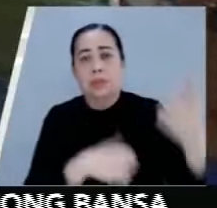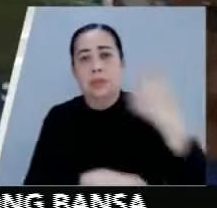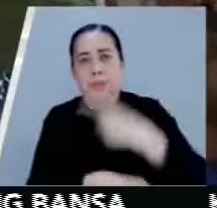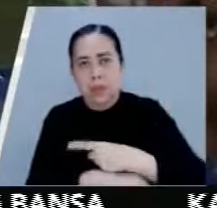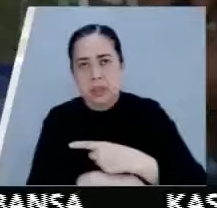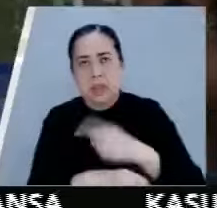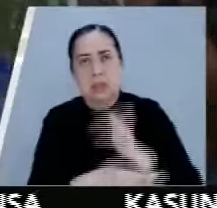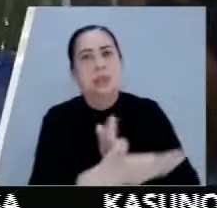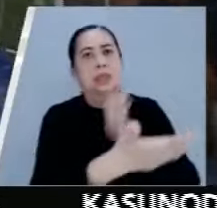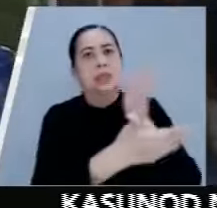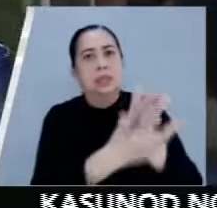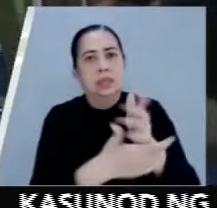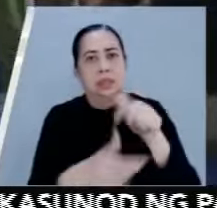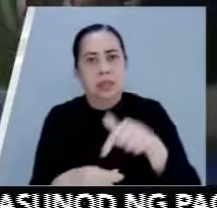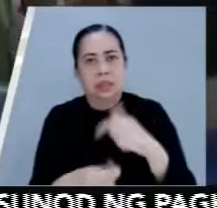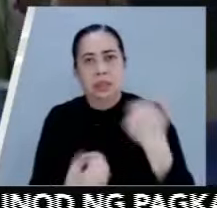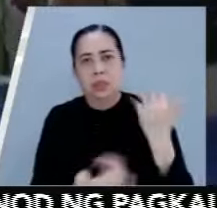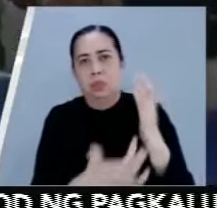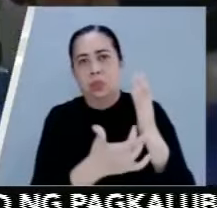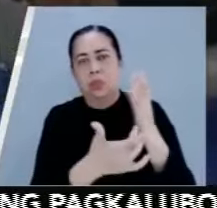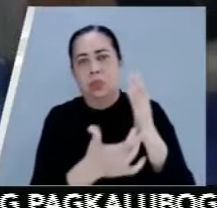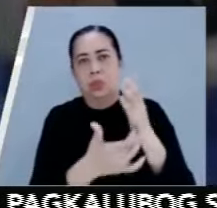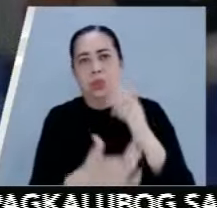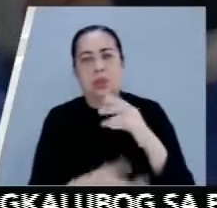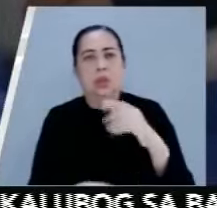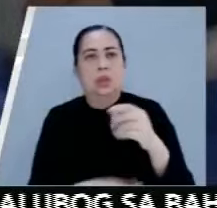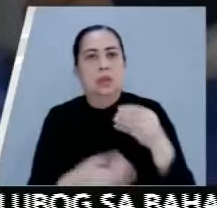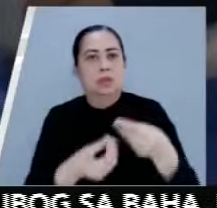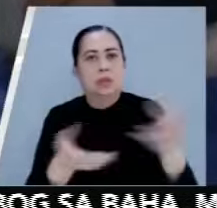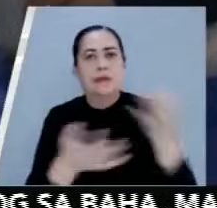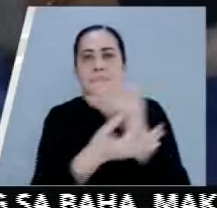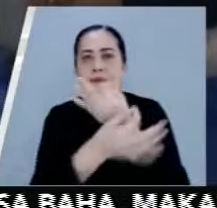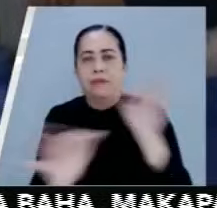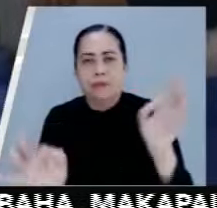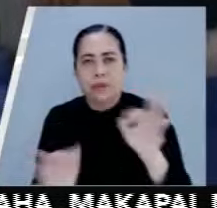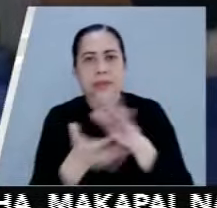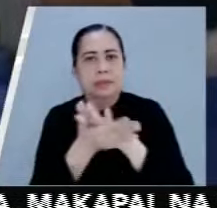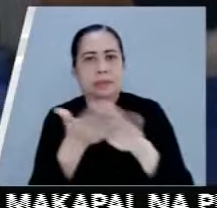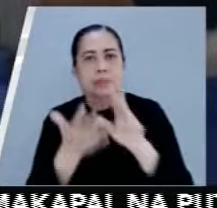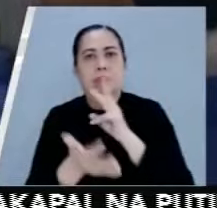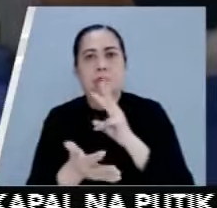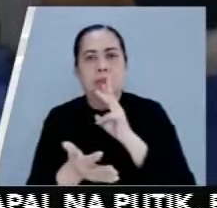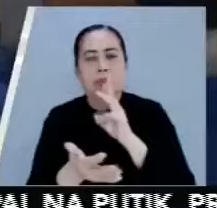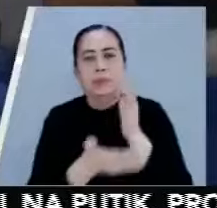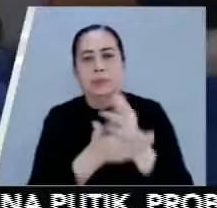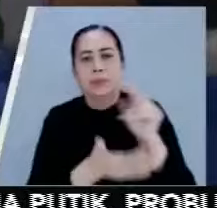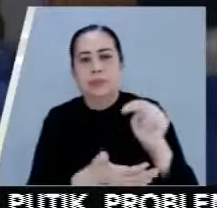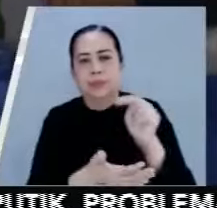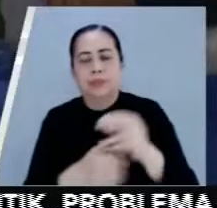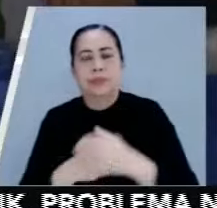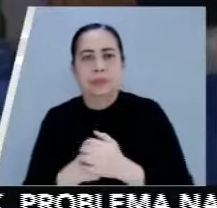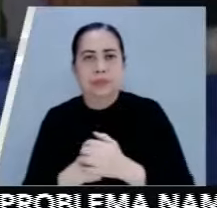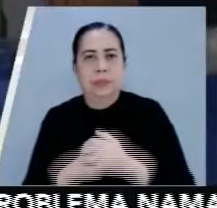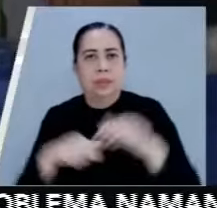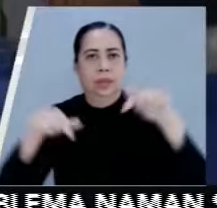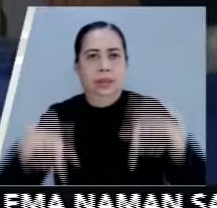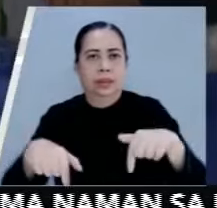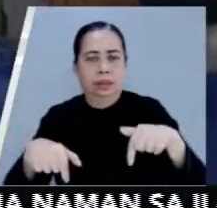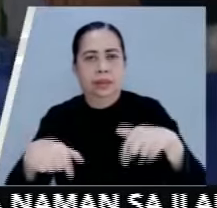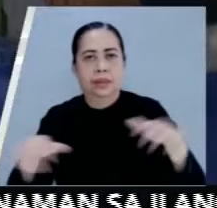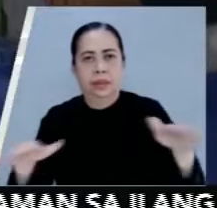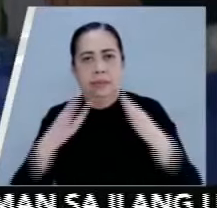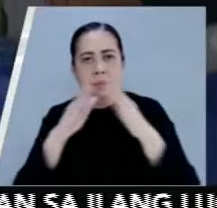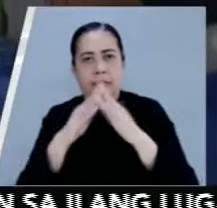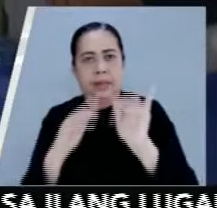itong equipment na ito ng PNP Region 5 para magbigay ng libreng malinis na tubig sa ating mga nangangailang kababayan dito sa Albay yan mun